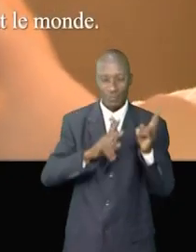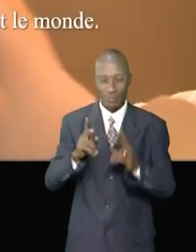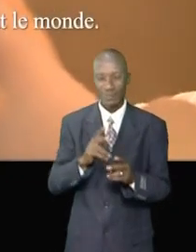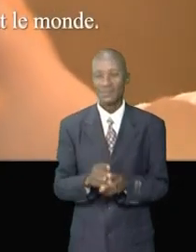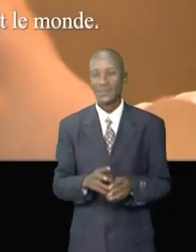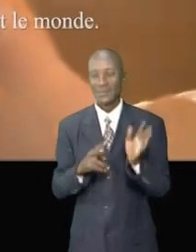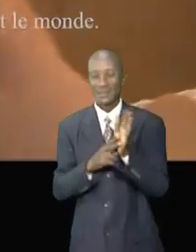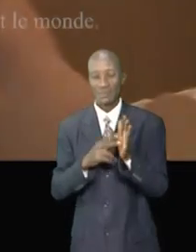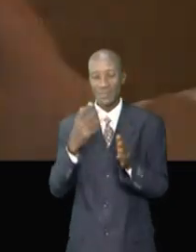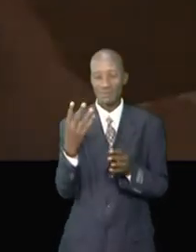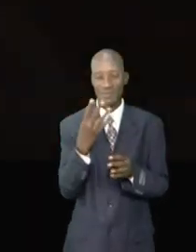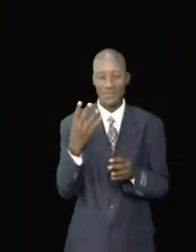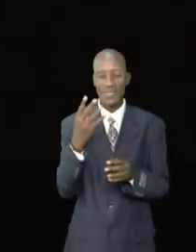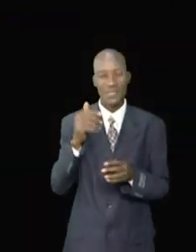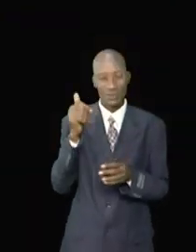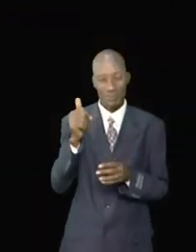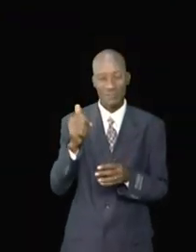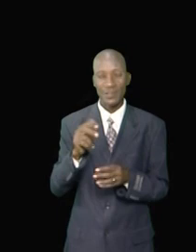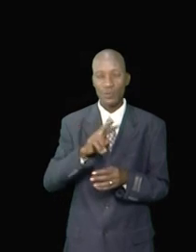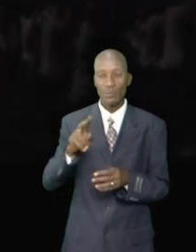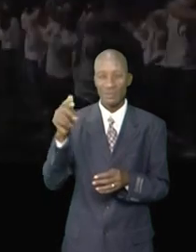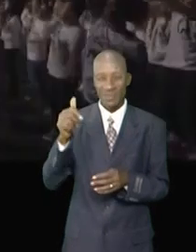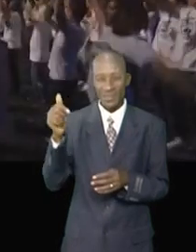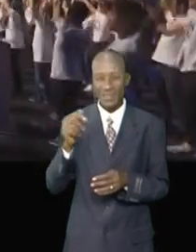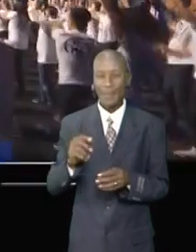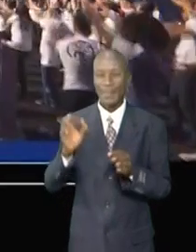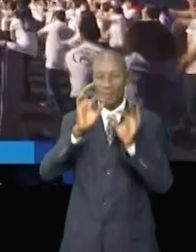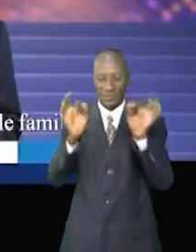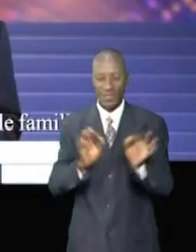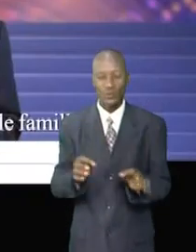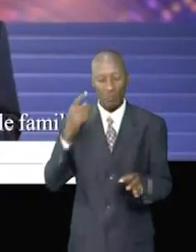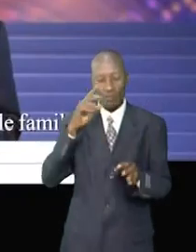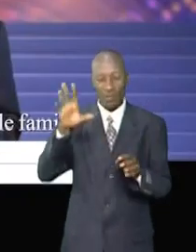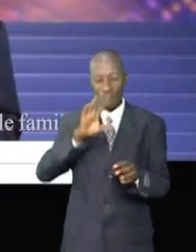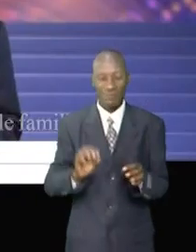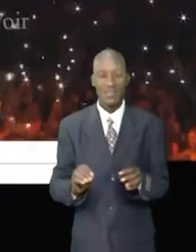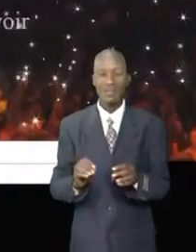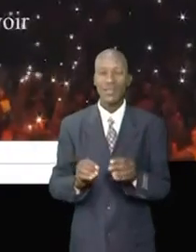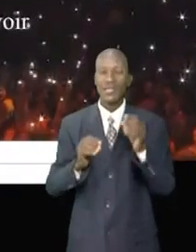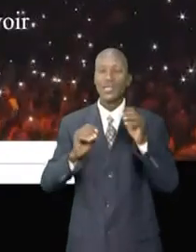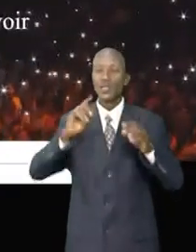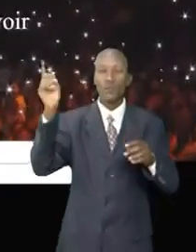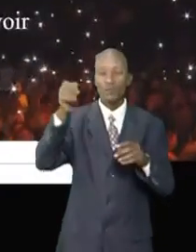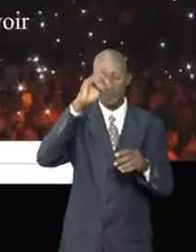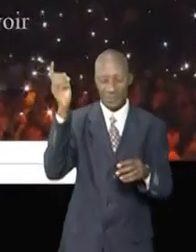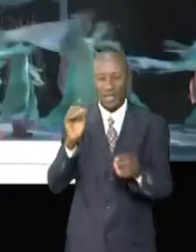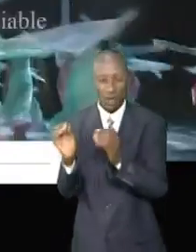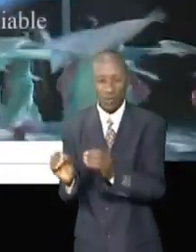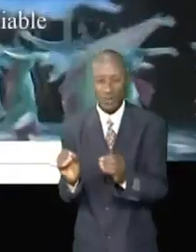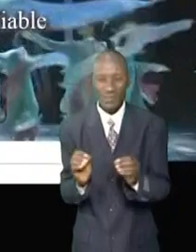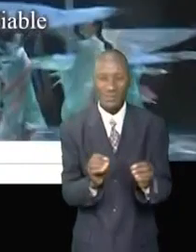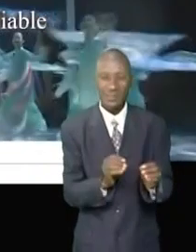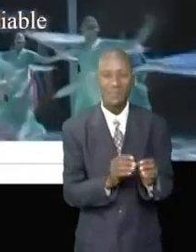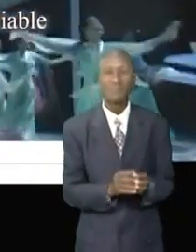24 janvier 2021, la Fédération pour la paix universelle chapitre national avait organisé sous le au patronage du chef